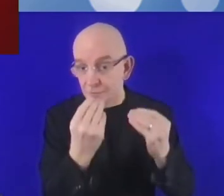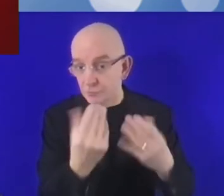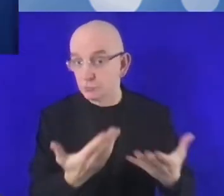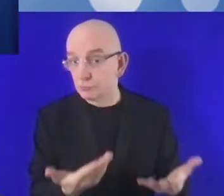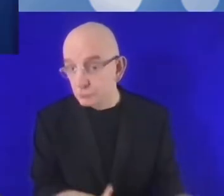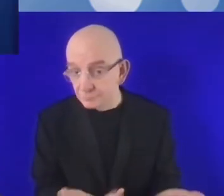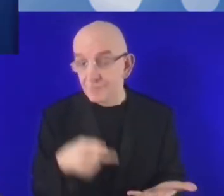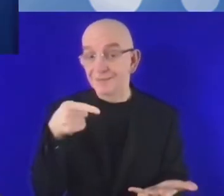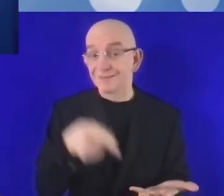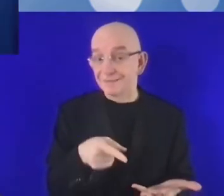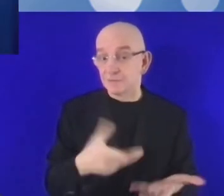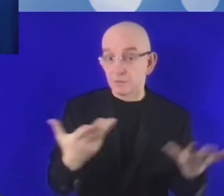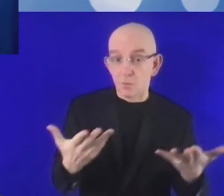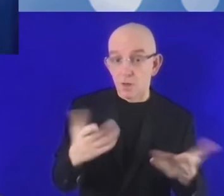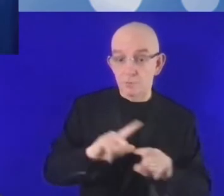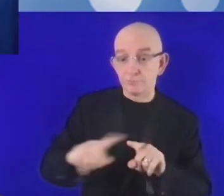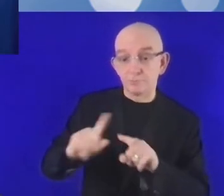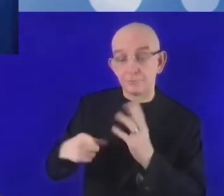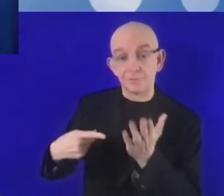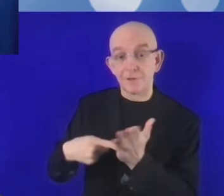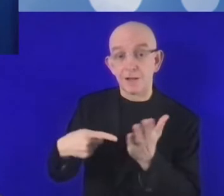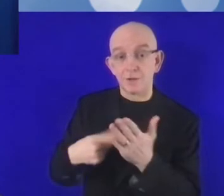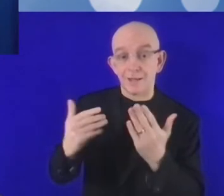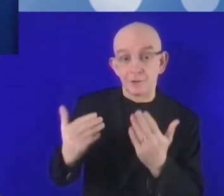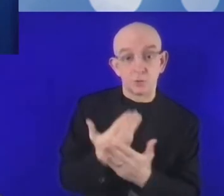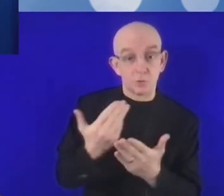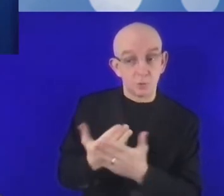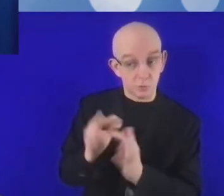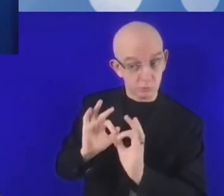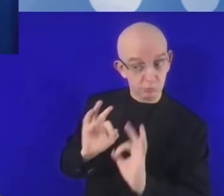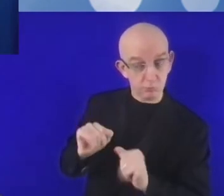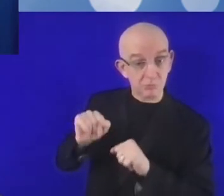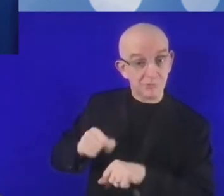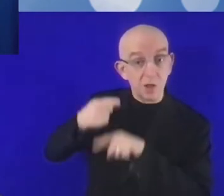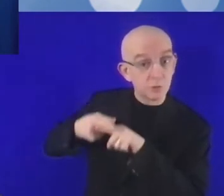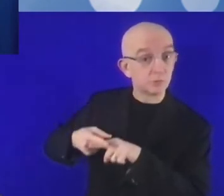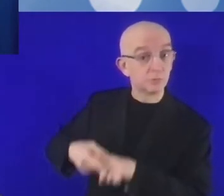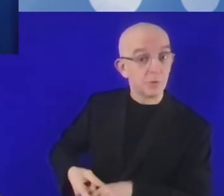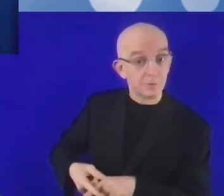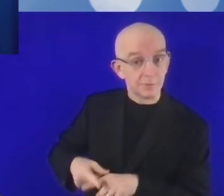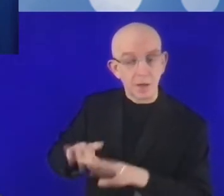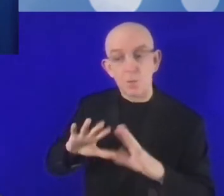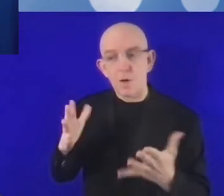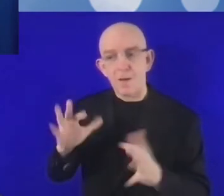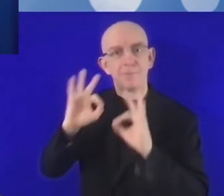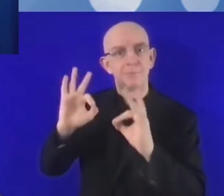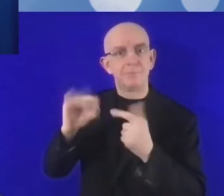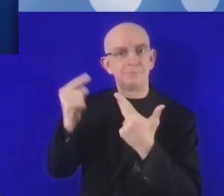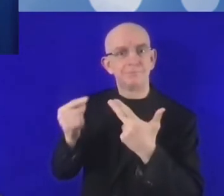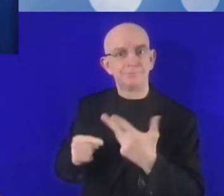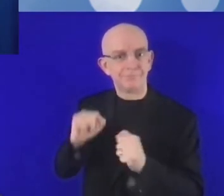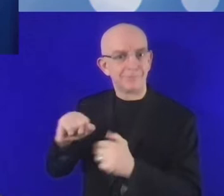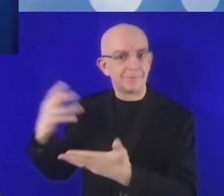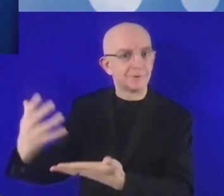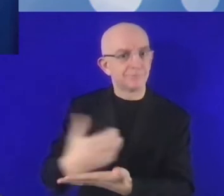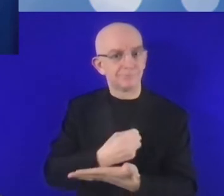de l'éducation à l'avenir? Pouvons-nous faire confiance à 100% aux nouvelles techniques? Quelle serait la meilleure manière d'utiliser,